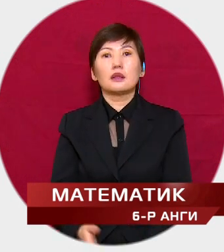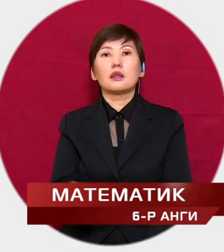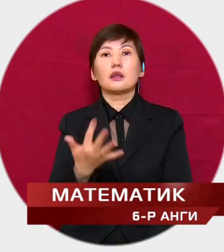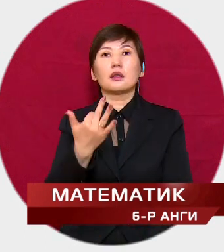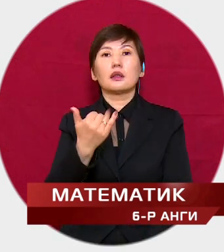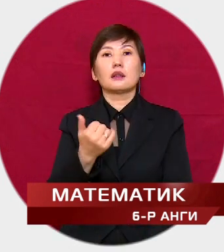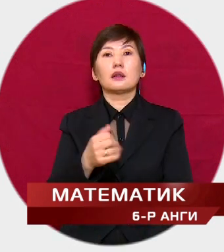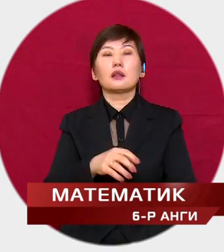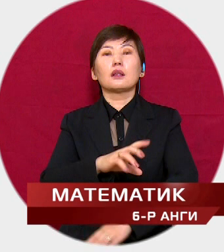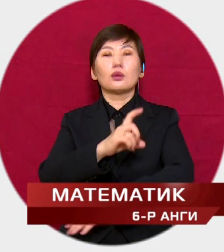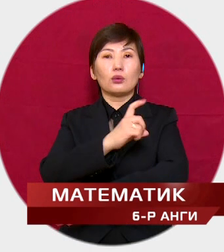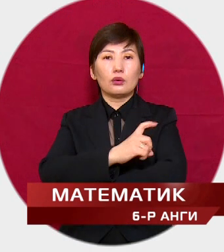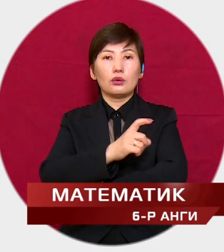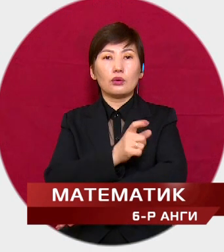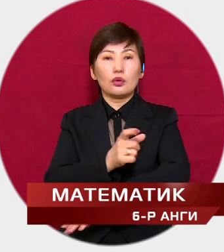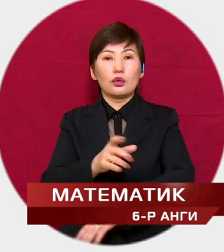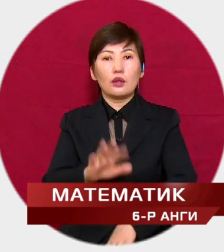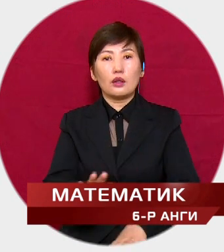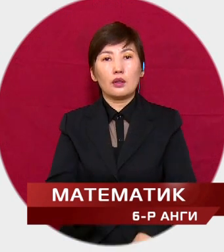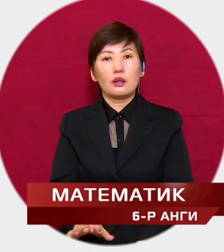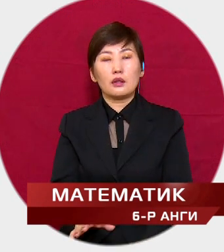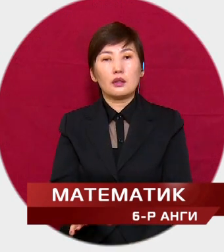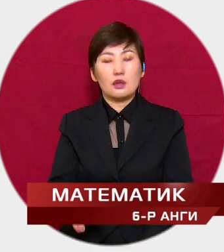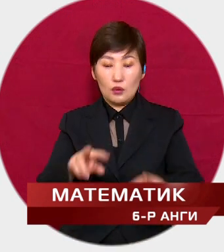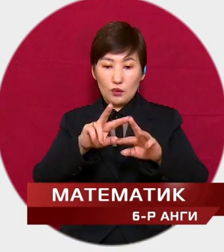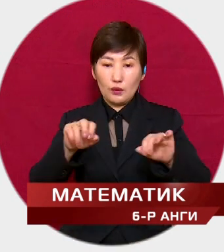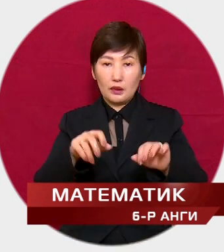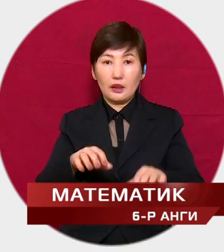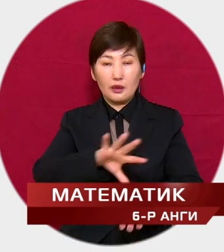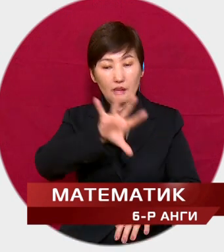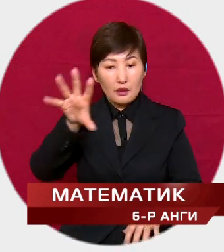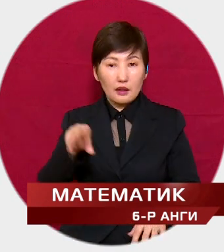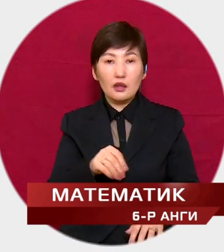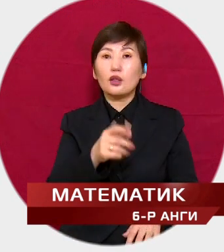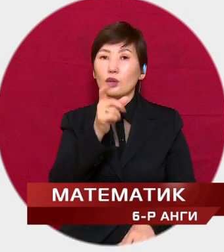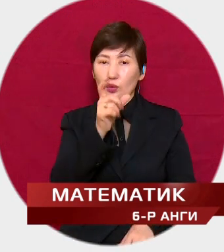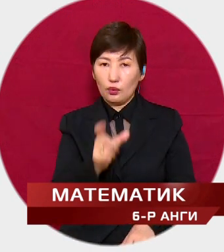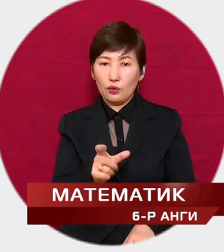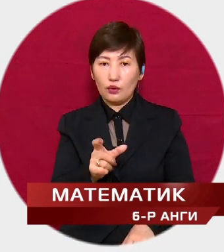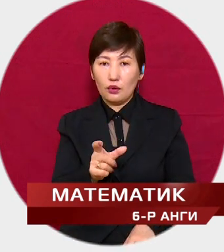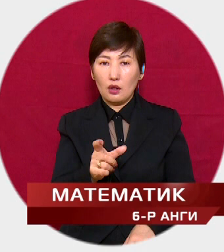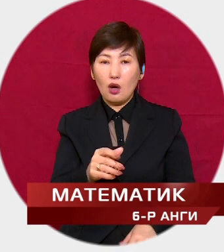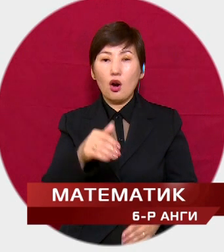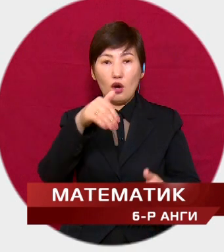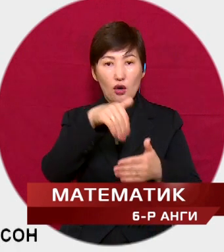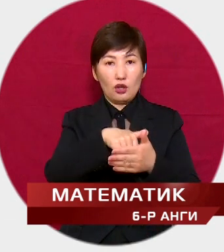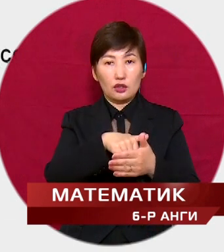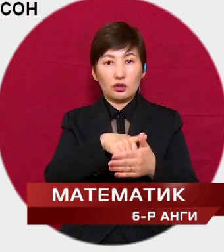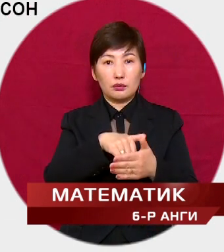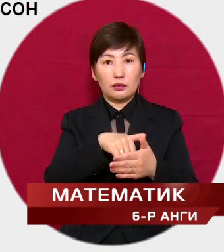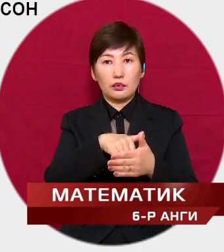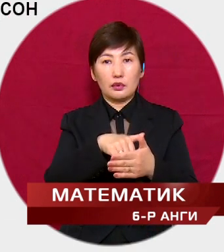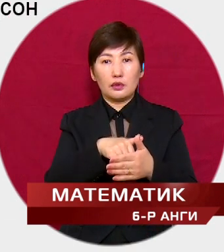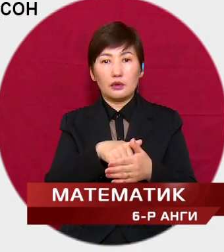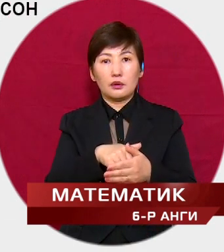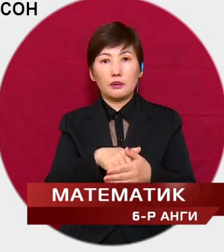олчлоо. За тэгвэл давтамжийн судалгаанд хэдэн нийт хэдэн хүн санал өгсөн бэ гэдгийг бол олоход хялбархан. Нийт давтамжуудаа нэмэнгүүт нийт